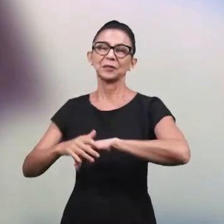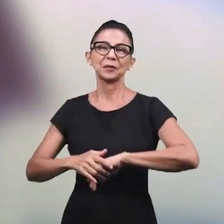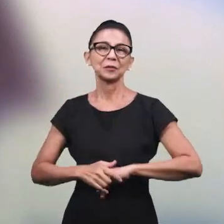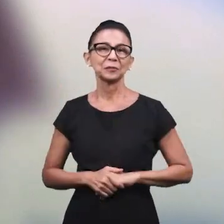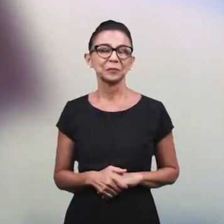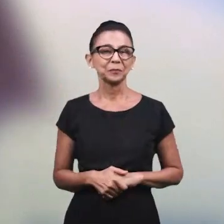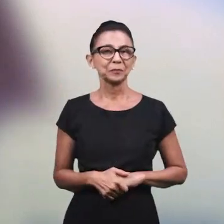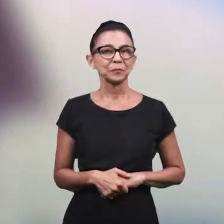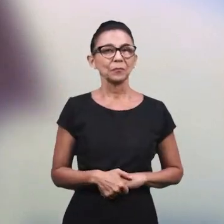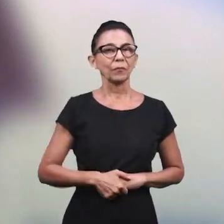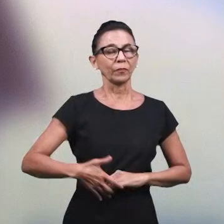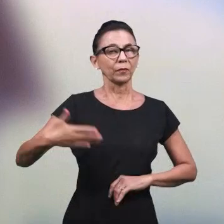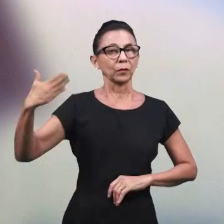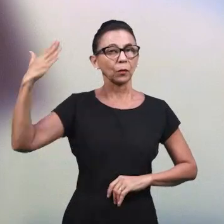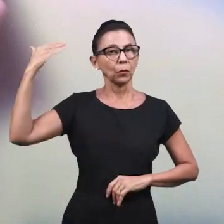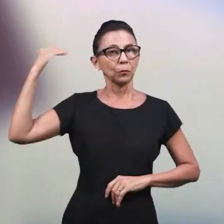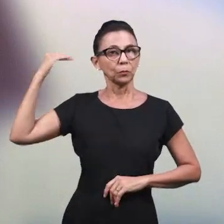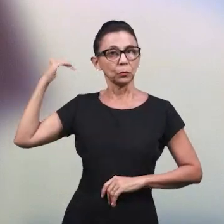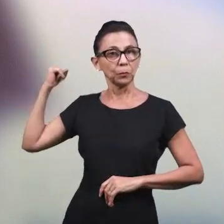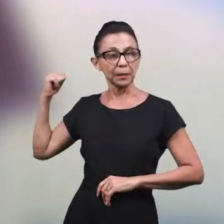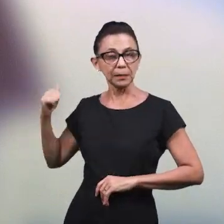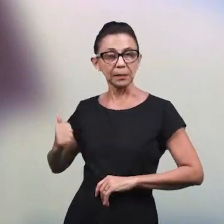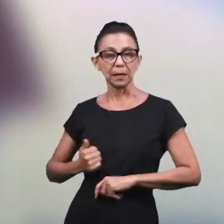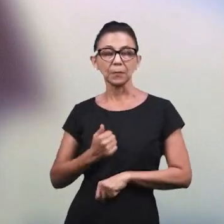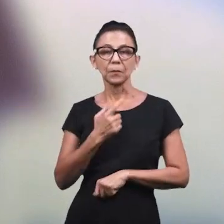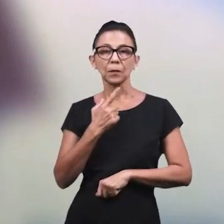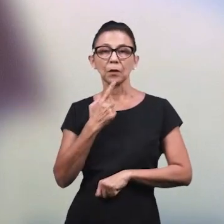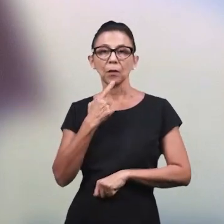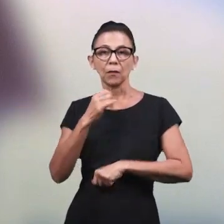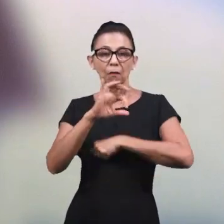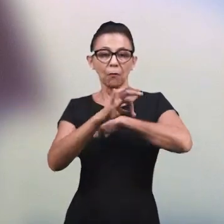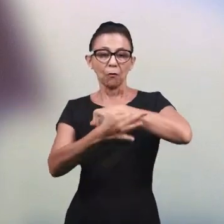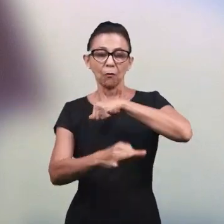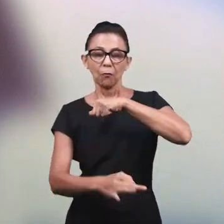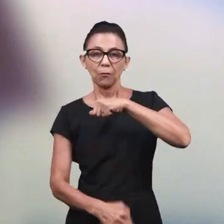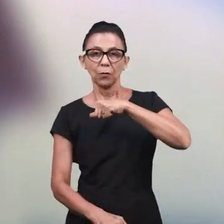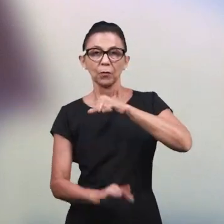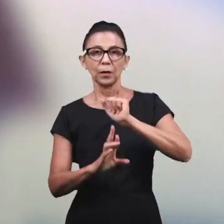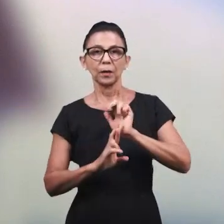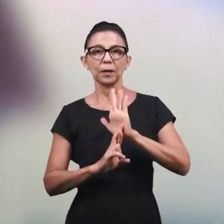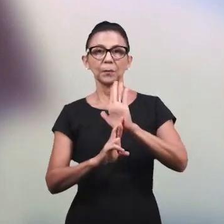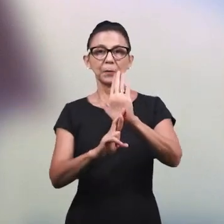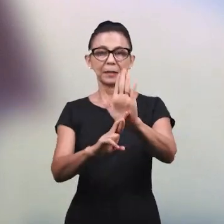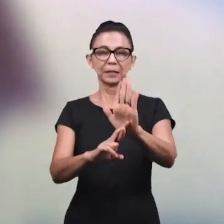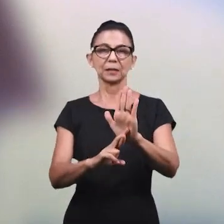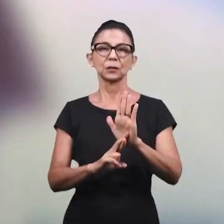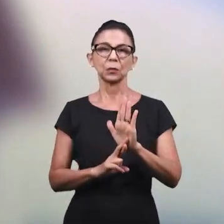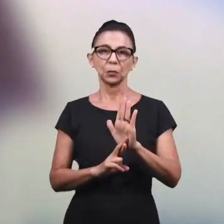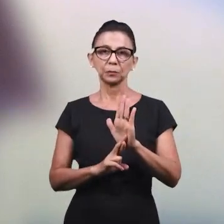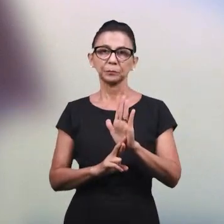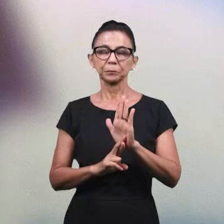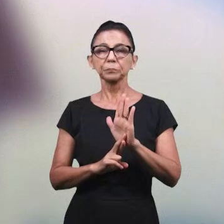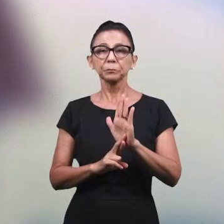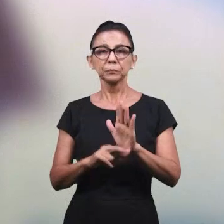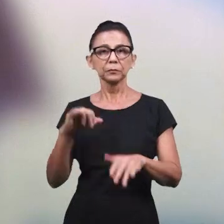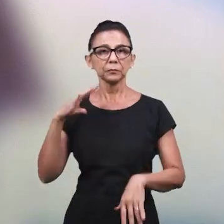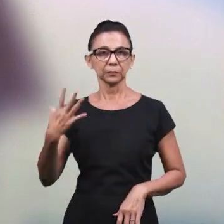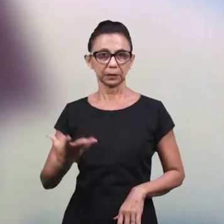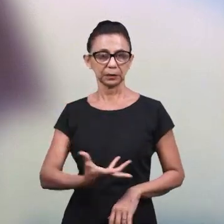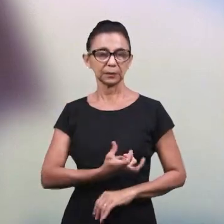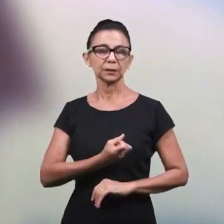Jérusalem céleste. Et comme le fil d'écarlate a été la protection et délivrance pour Rahab, le sang de Jésus